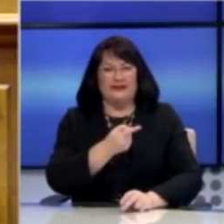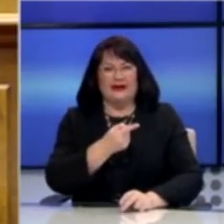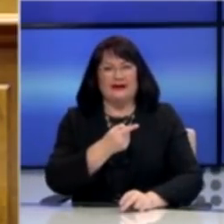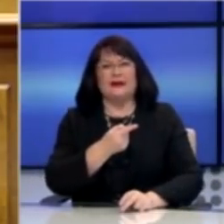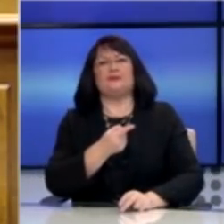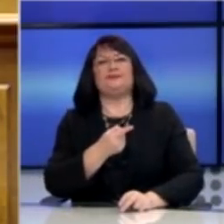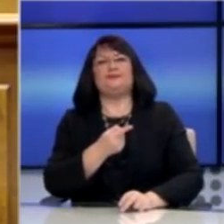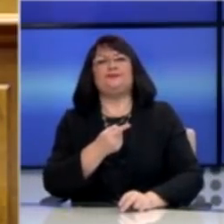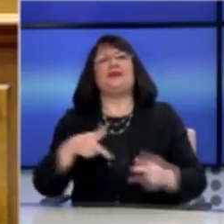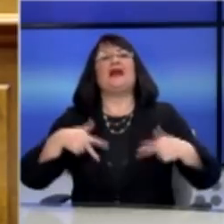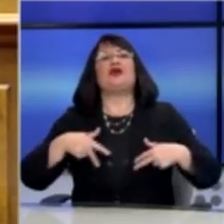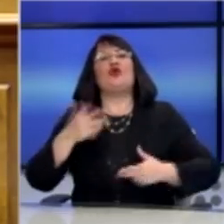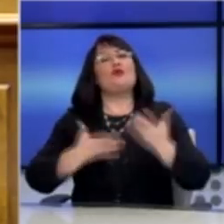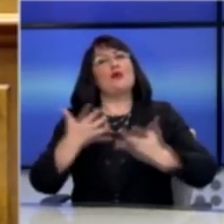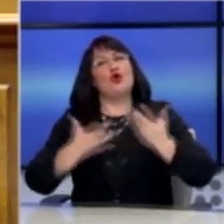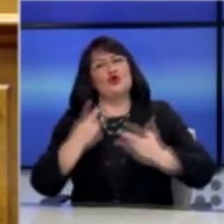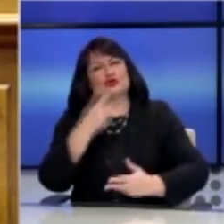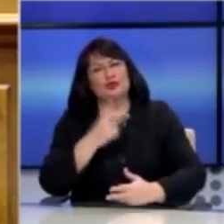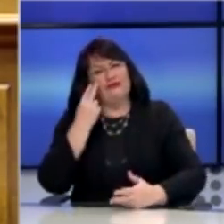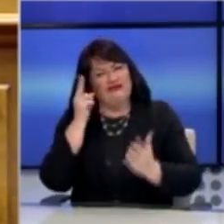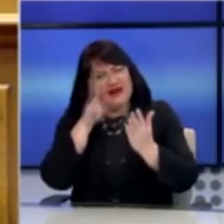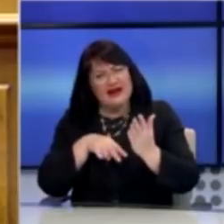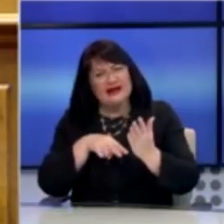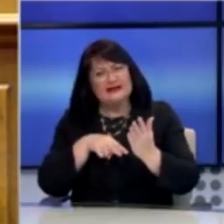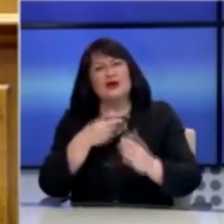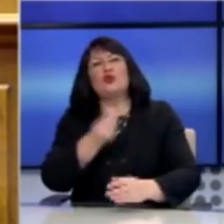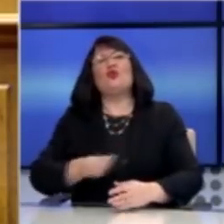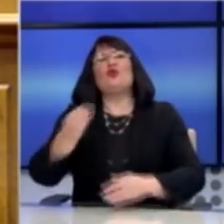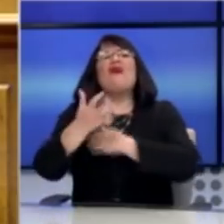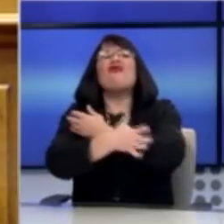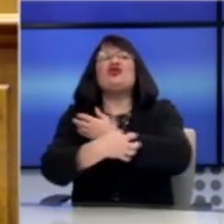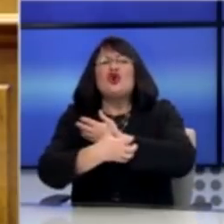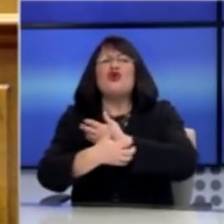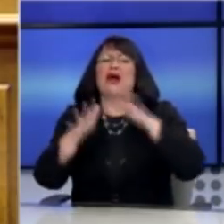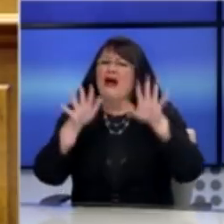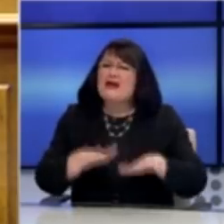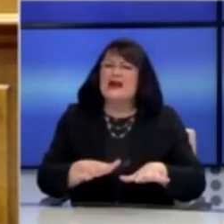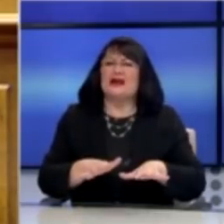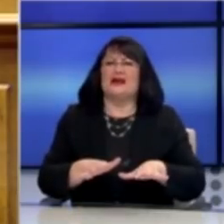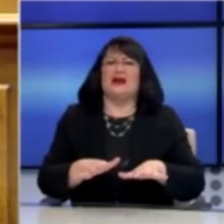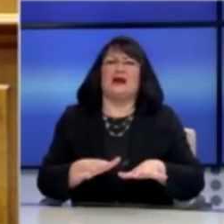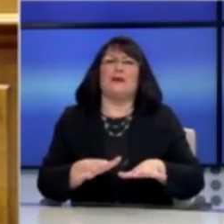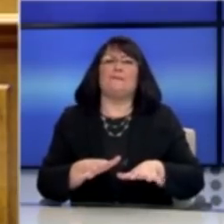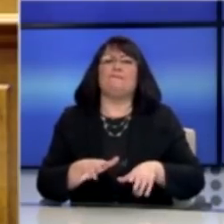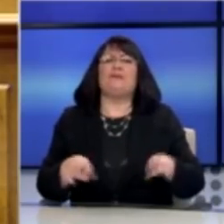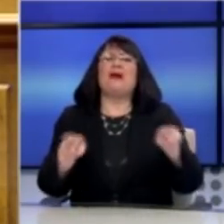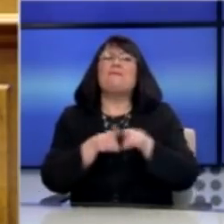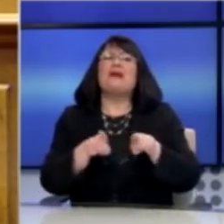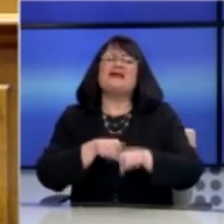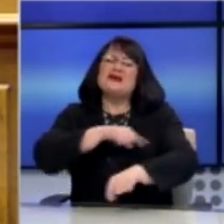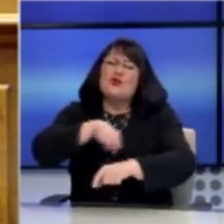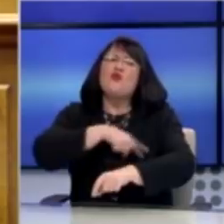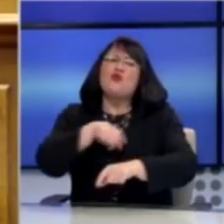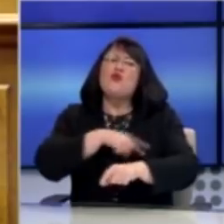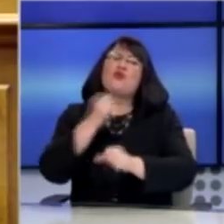και μέσα από το νέο κρατικό προϋπολογισμό, φέρνει περισσότερη φτώχεια, ανεργία, μαζί με εξαντλητικά